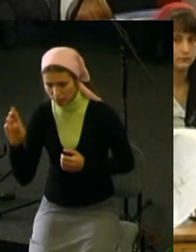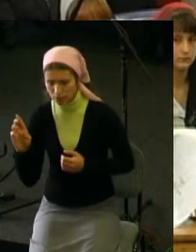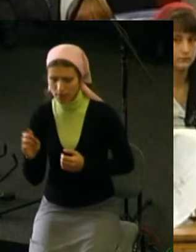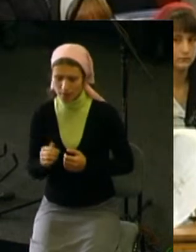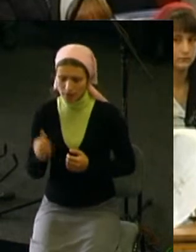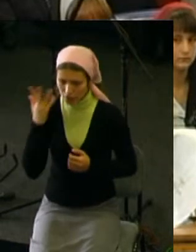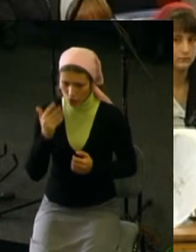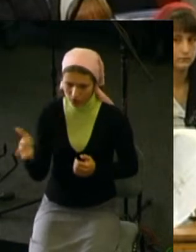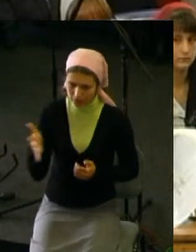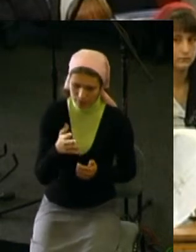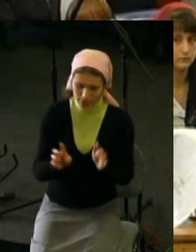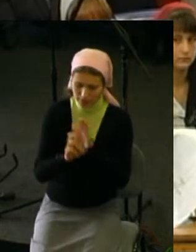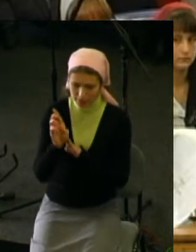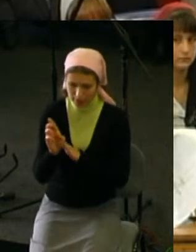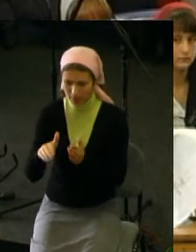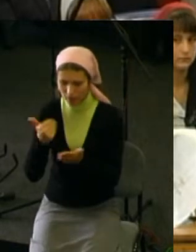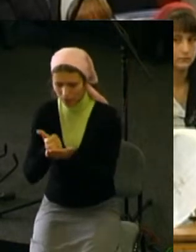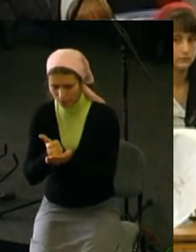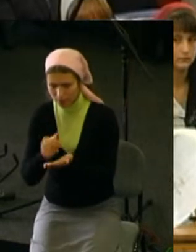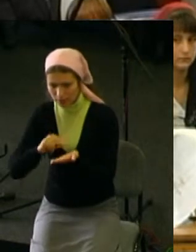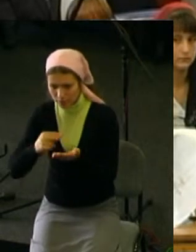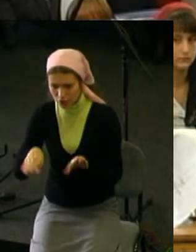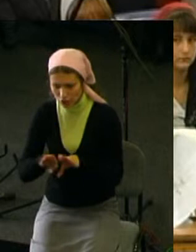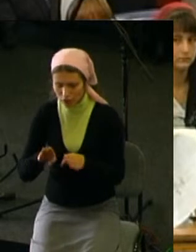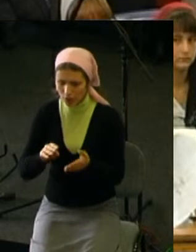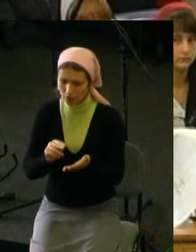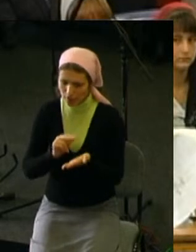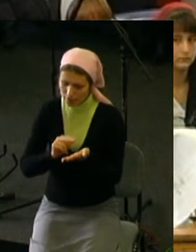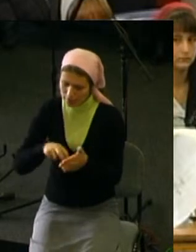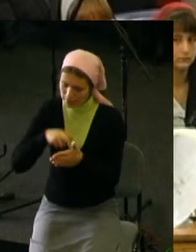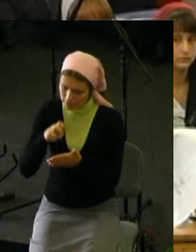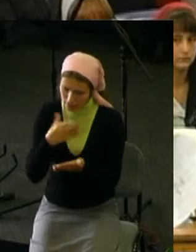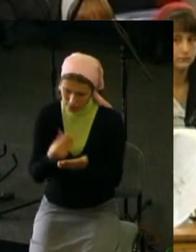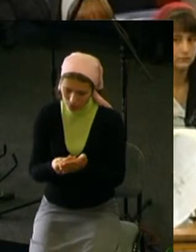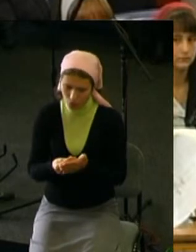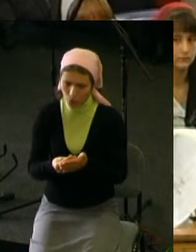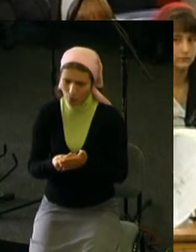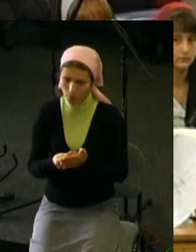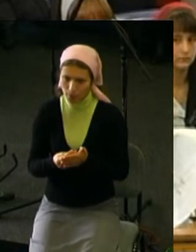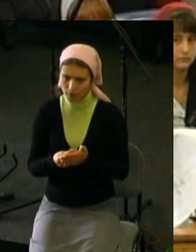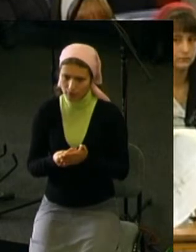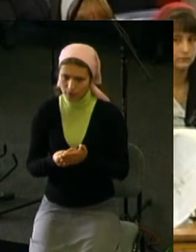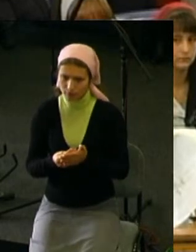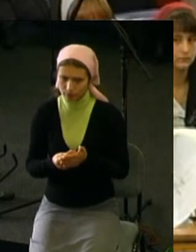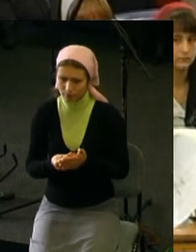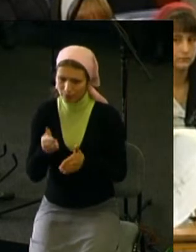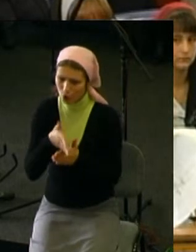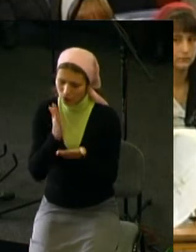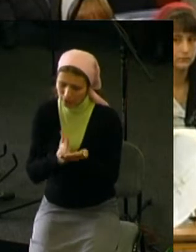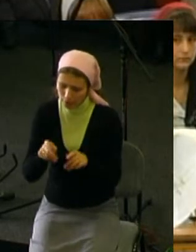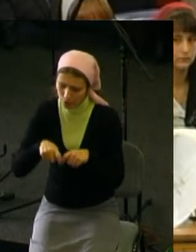коли зібралися церква апостол Павло пише до такої церкві свого листа дай каже про